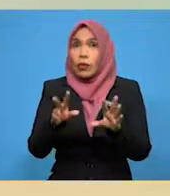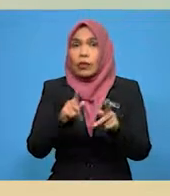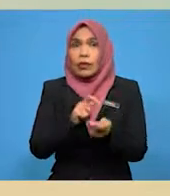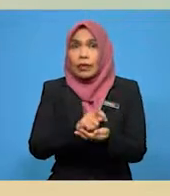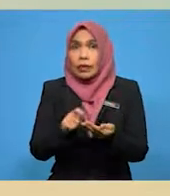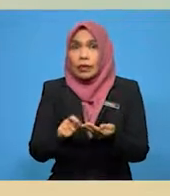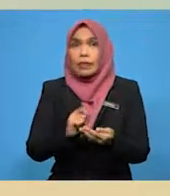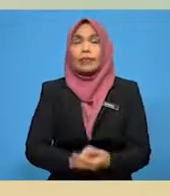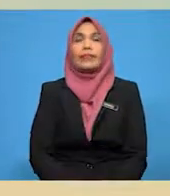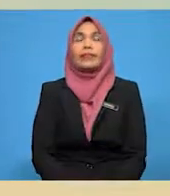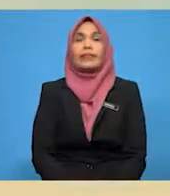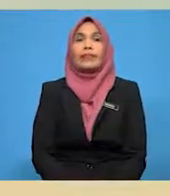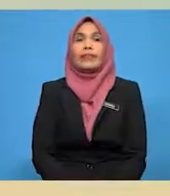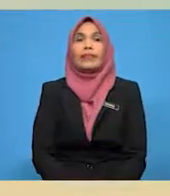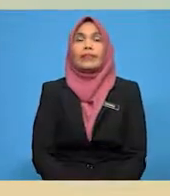tetasan.